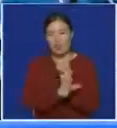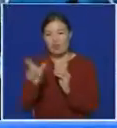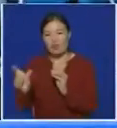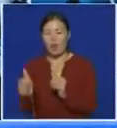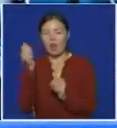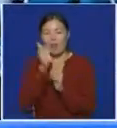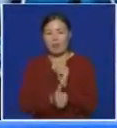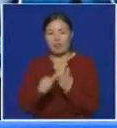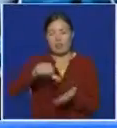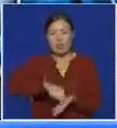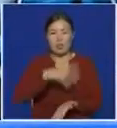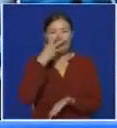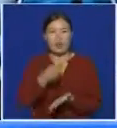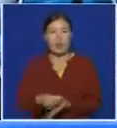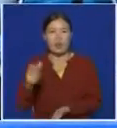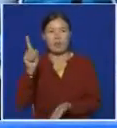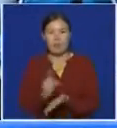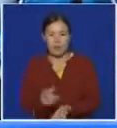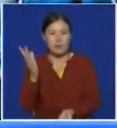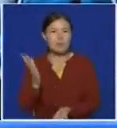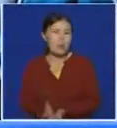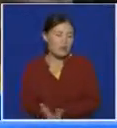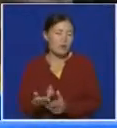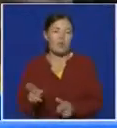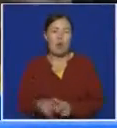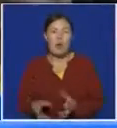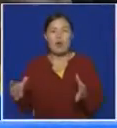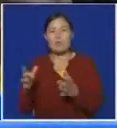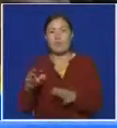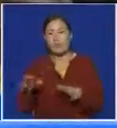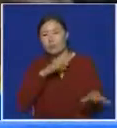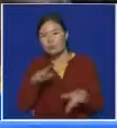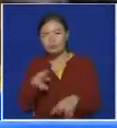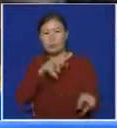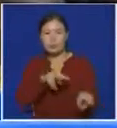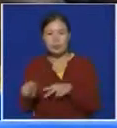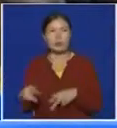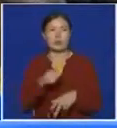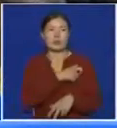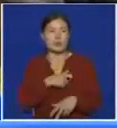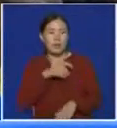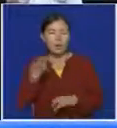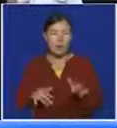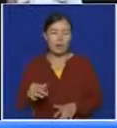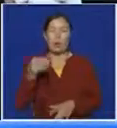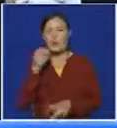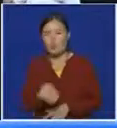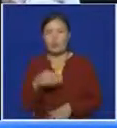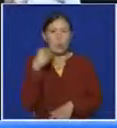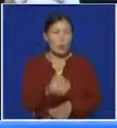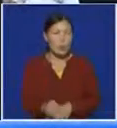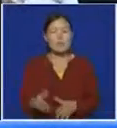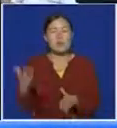каждого члена команды свои прямые обязанности. Командир, санитар, регулировщик, пресс-секретарь и другие. Лучший отряд